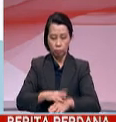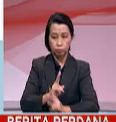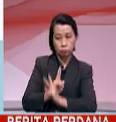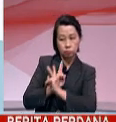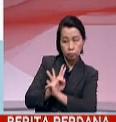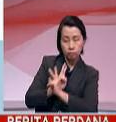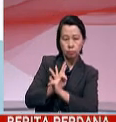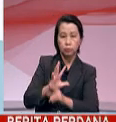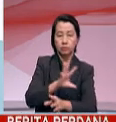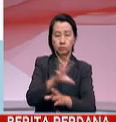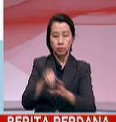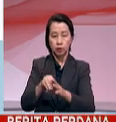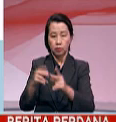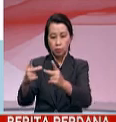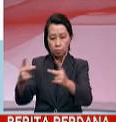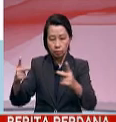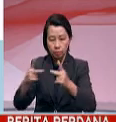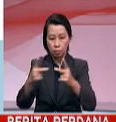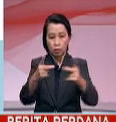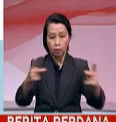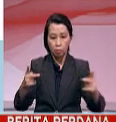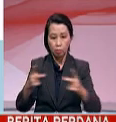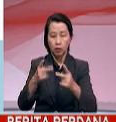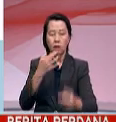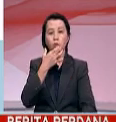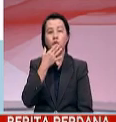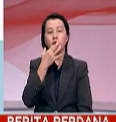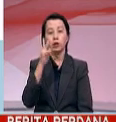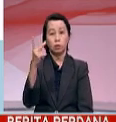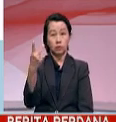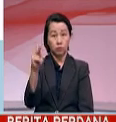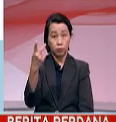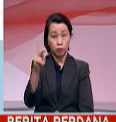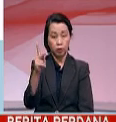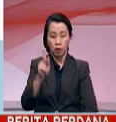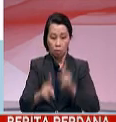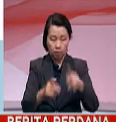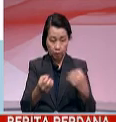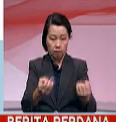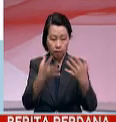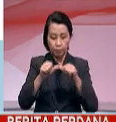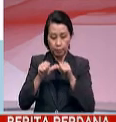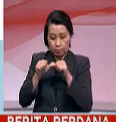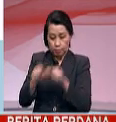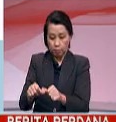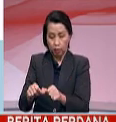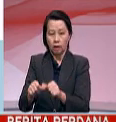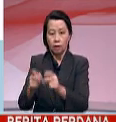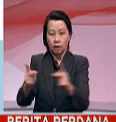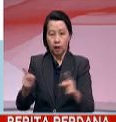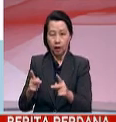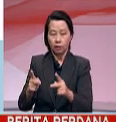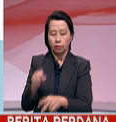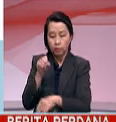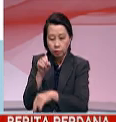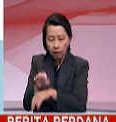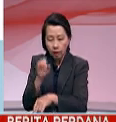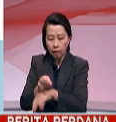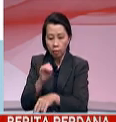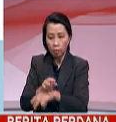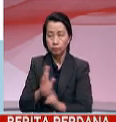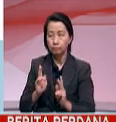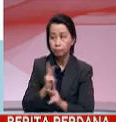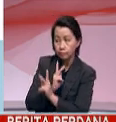waspada melibatkan kawasan-kawasan yang bertanda kuning. Oleh itu, orang ramai yang tinggal di kawasan berkenaan dinasihatkan